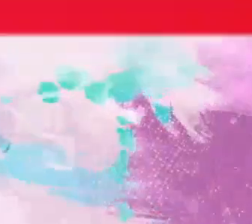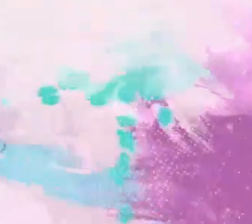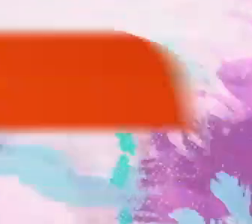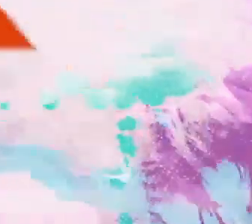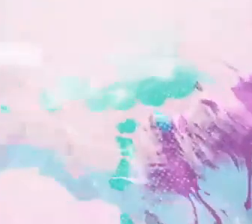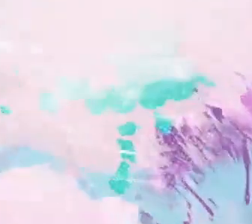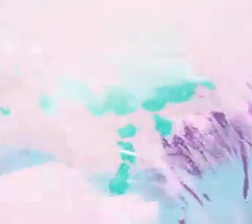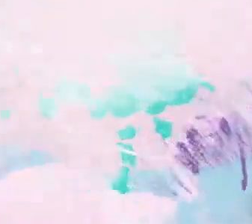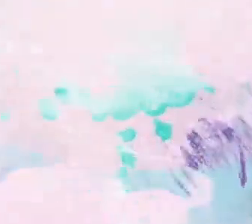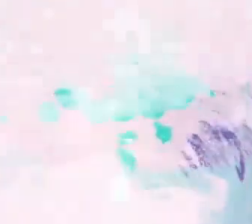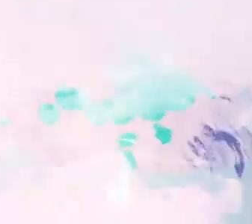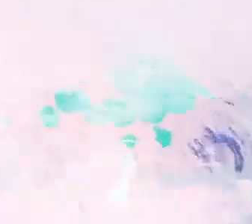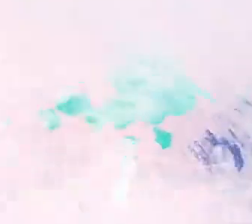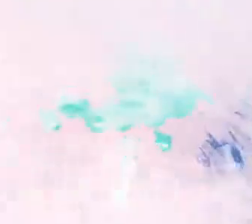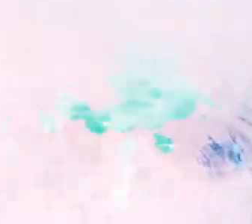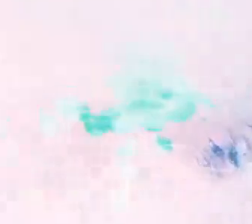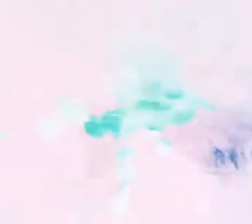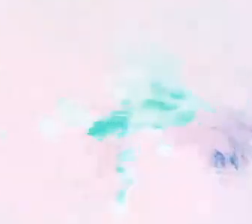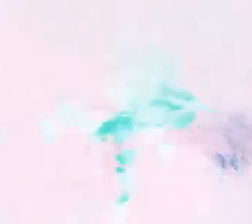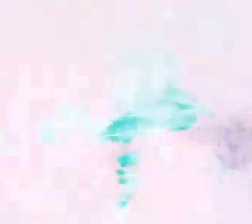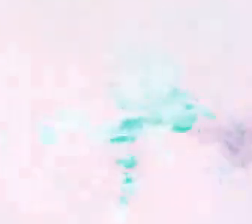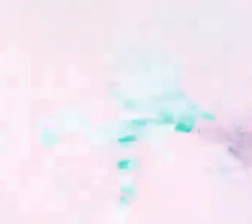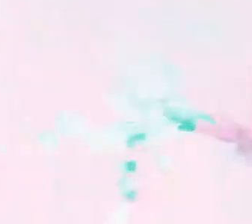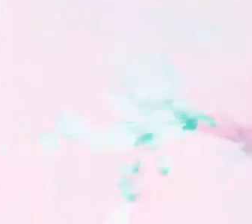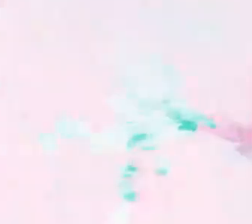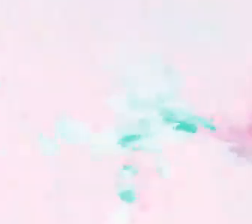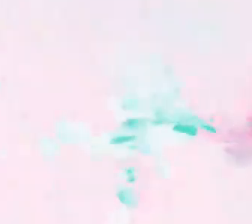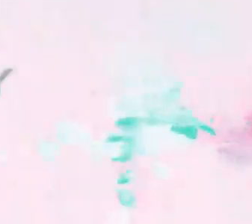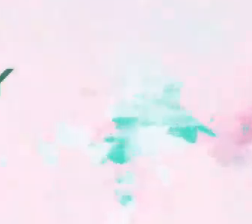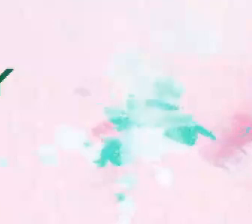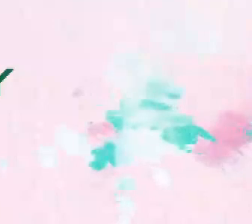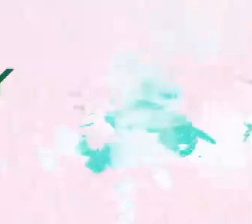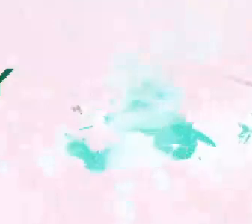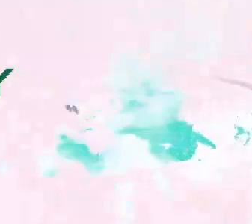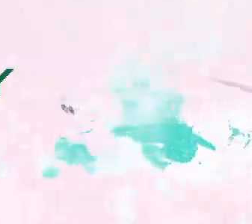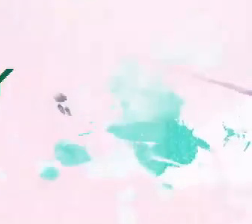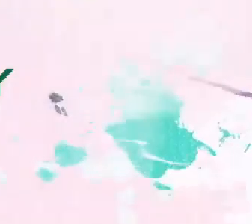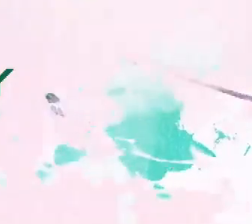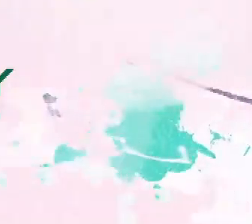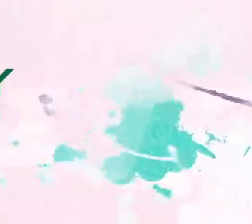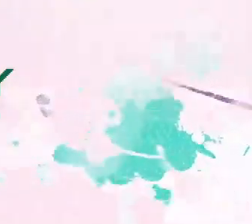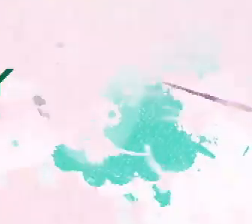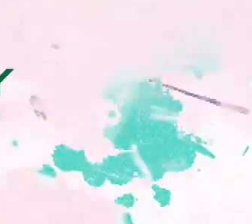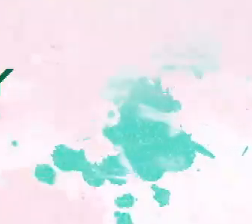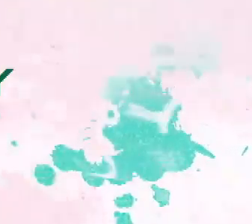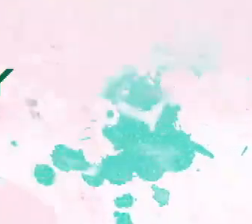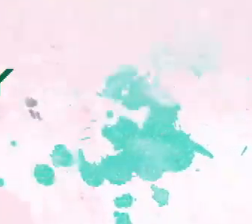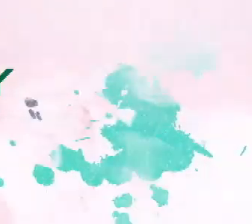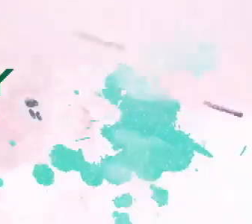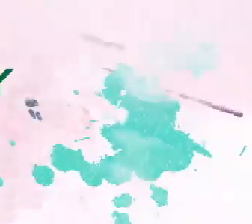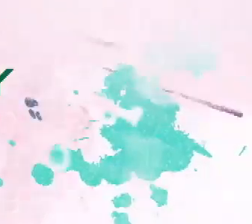yo yo jangan santapan jiwa mcquay ini dibawakan oleh FDN group of companies q&q